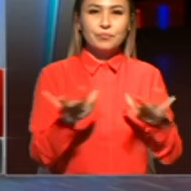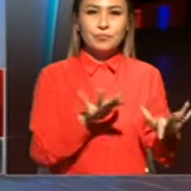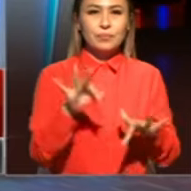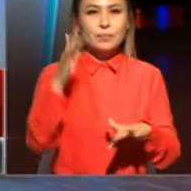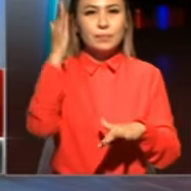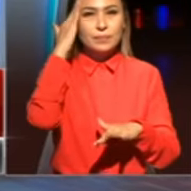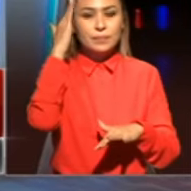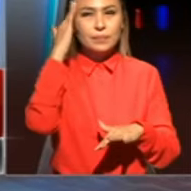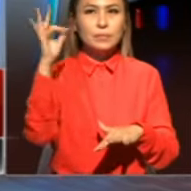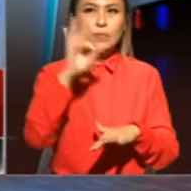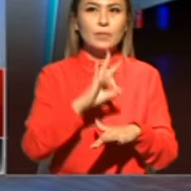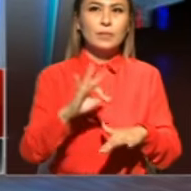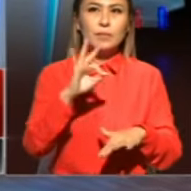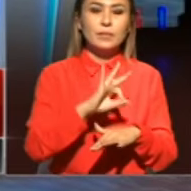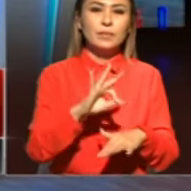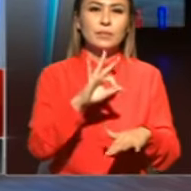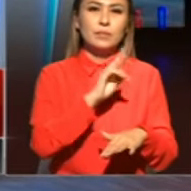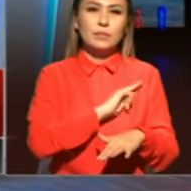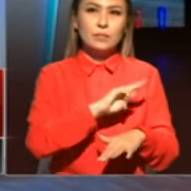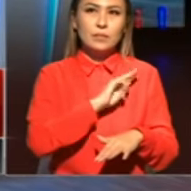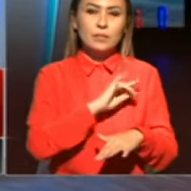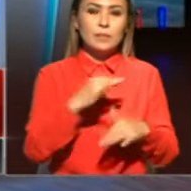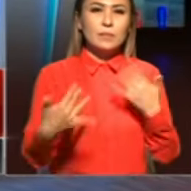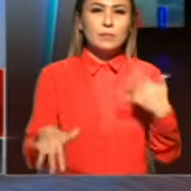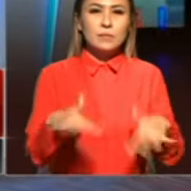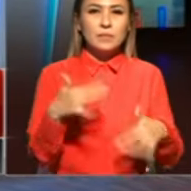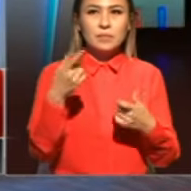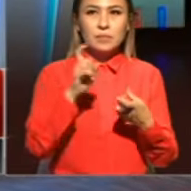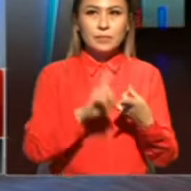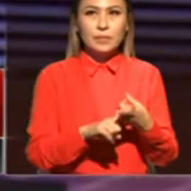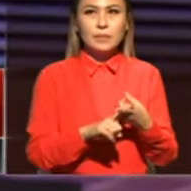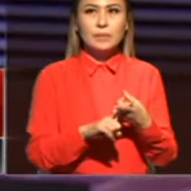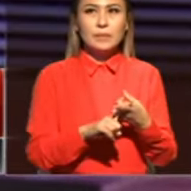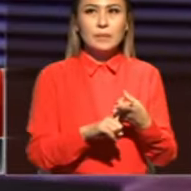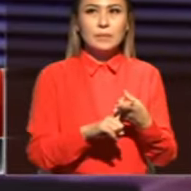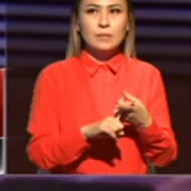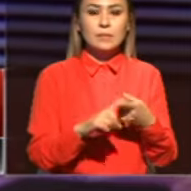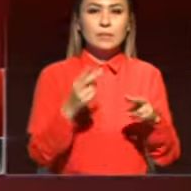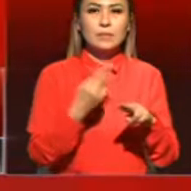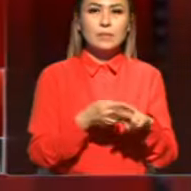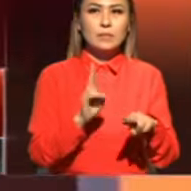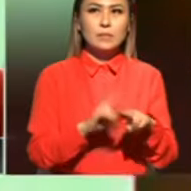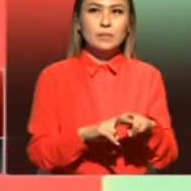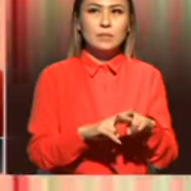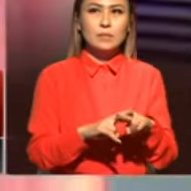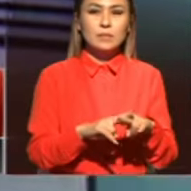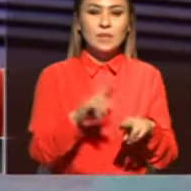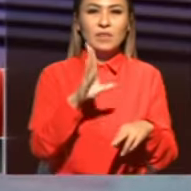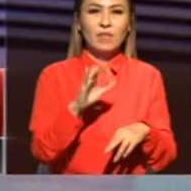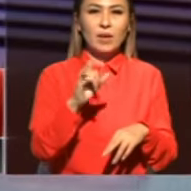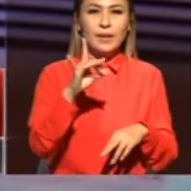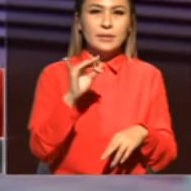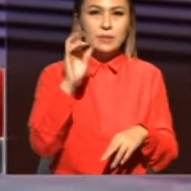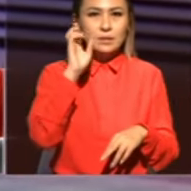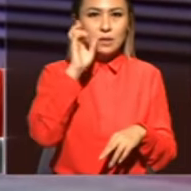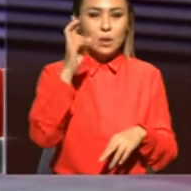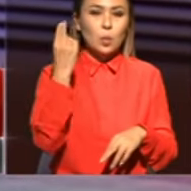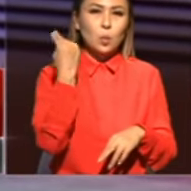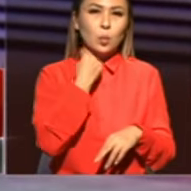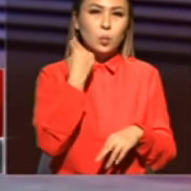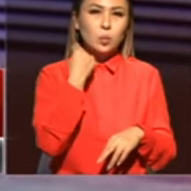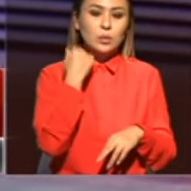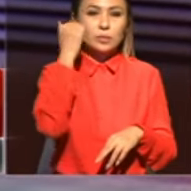қабілеттілігі, жұмсақтығы немесе әлсіздігі бойынша, ол жаңағы квазимемлекеттік сектордың қарыздары,